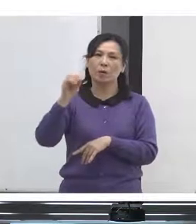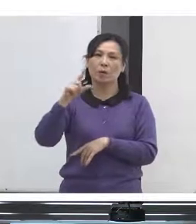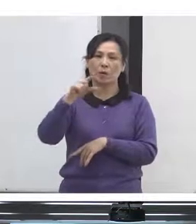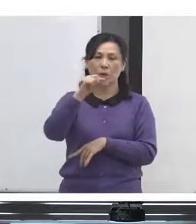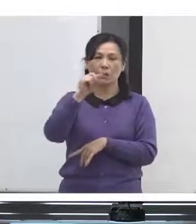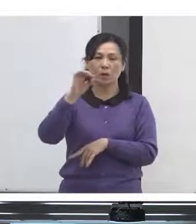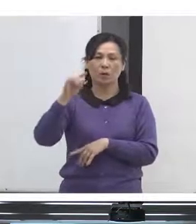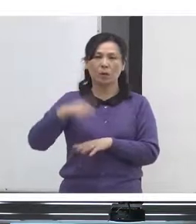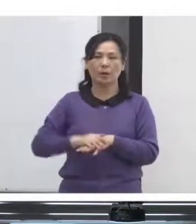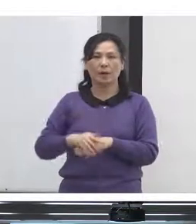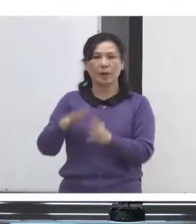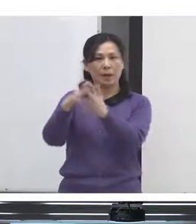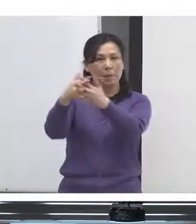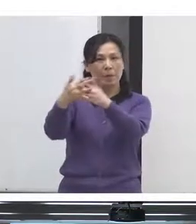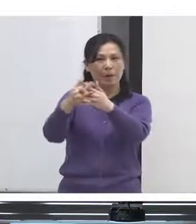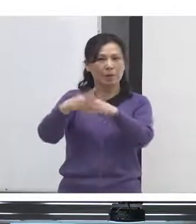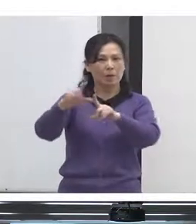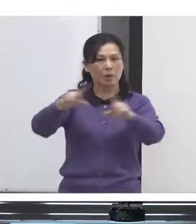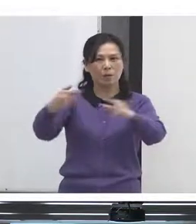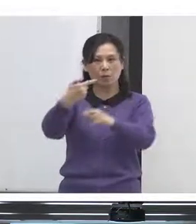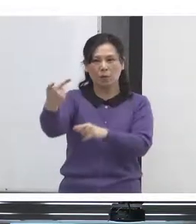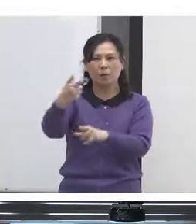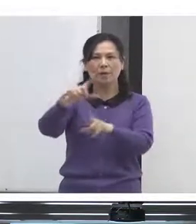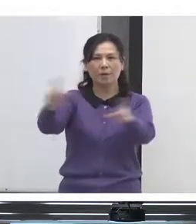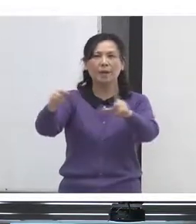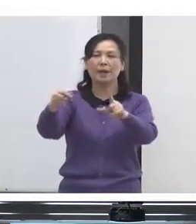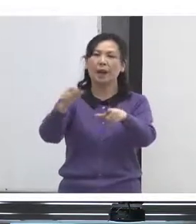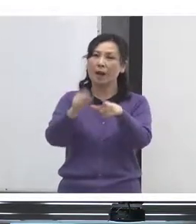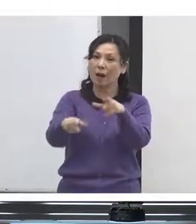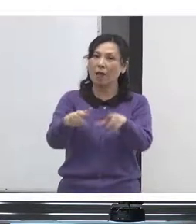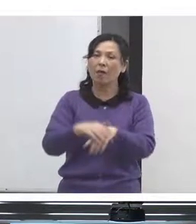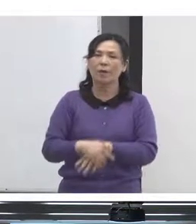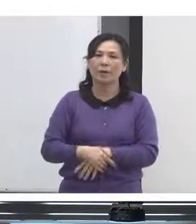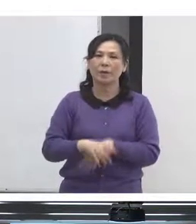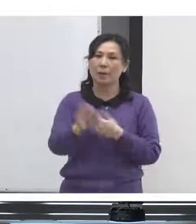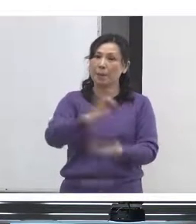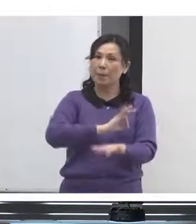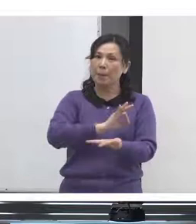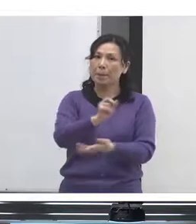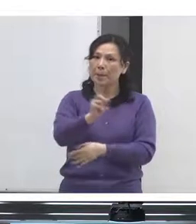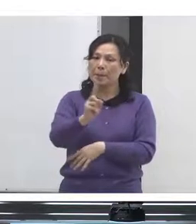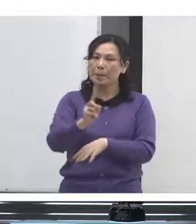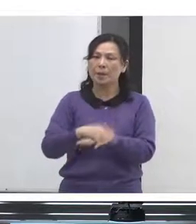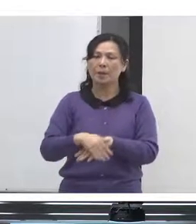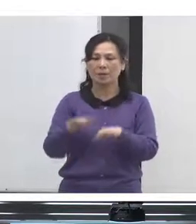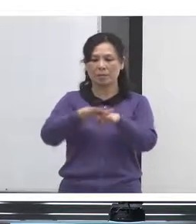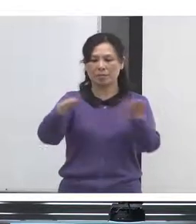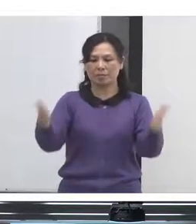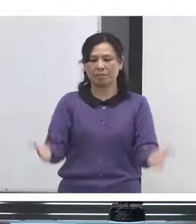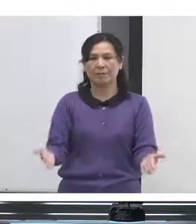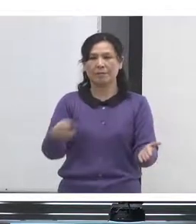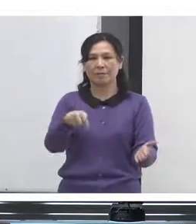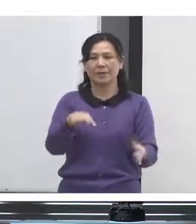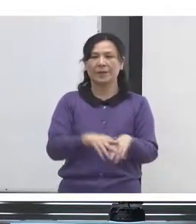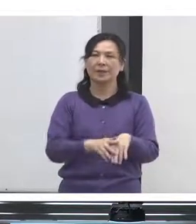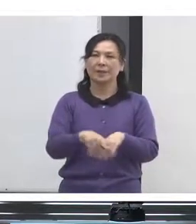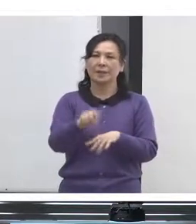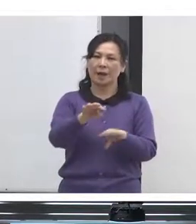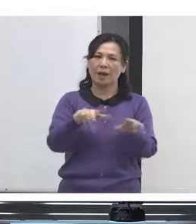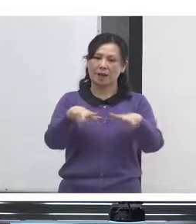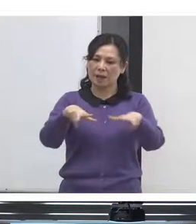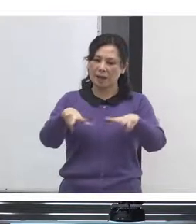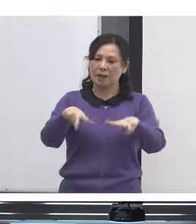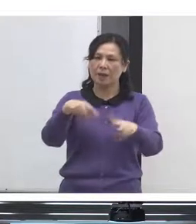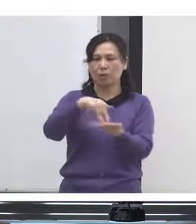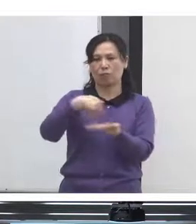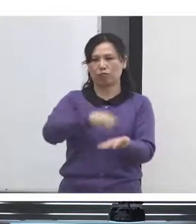的一个美国的公司。那它主要也是卖 ArcGIS， 就是所谓的桌上型的地理资讯分析系统软体。